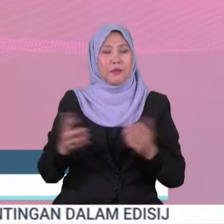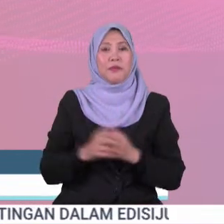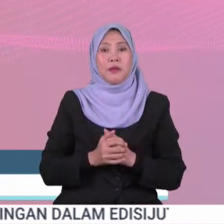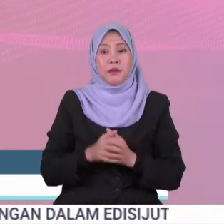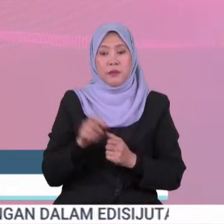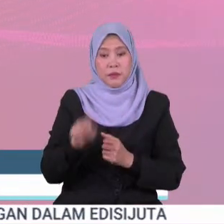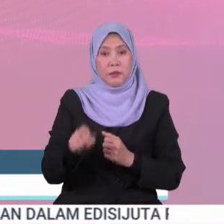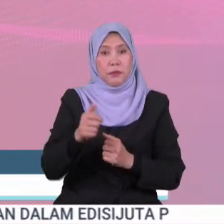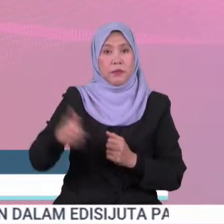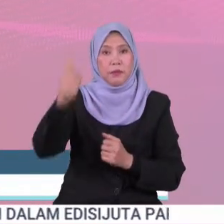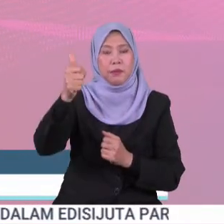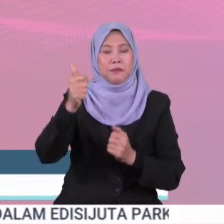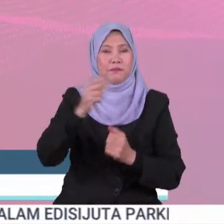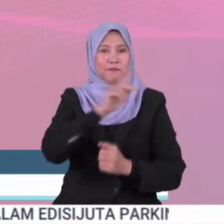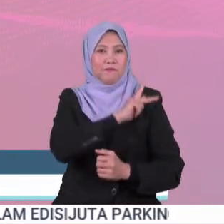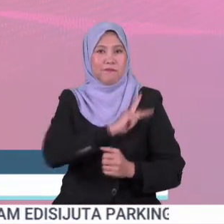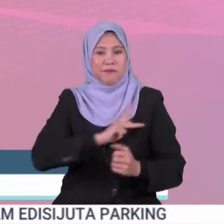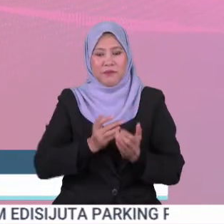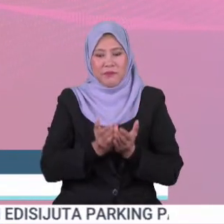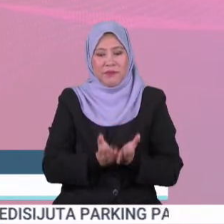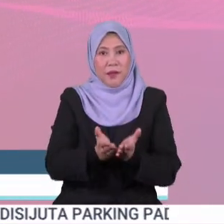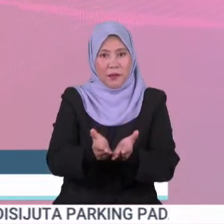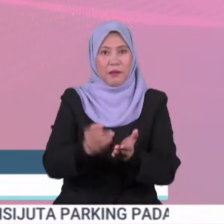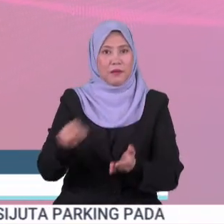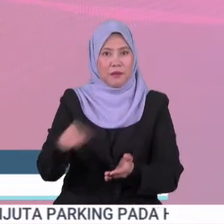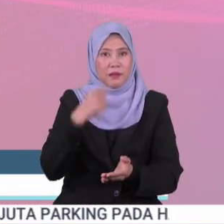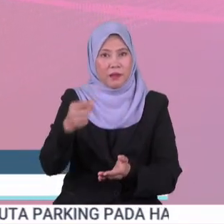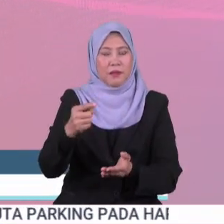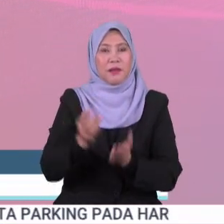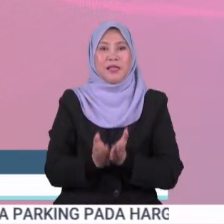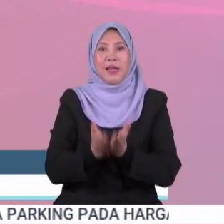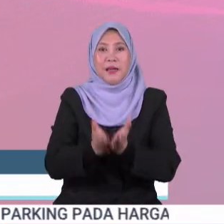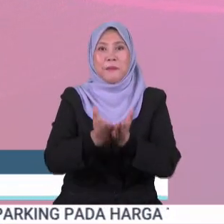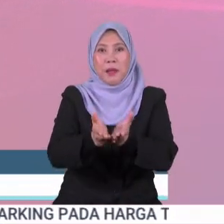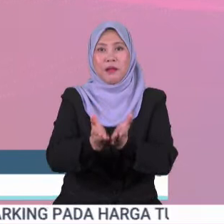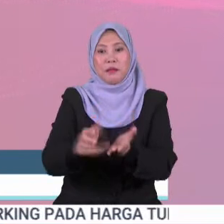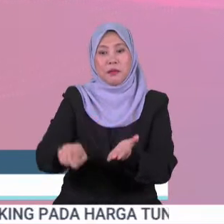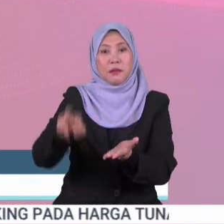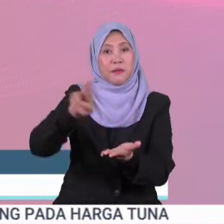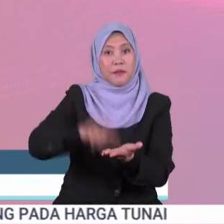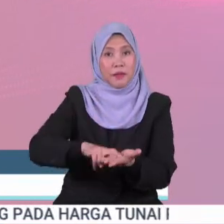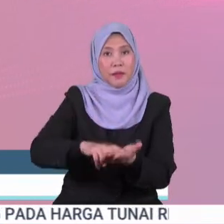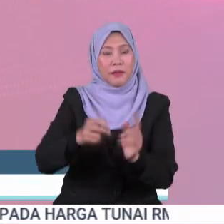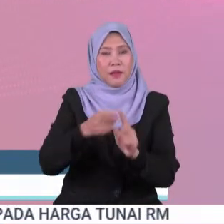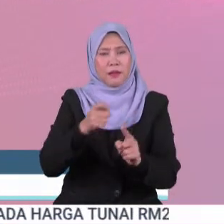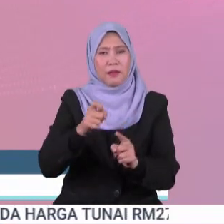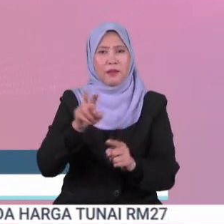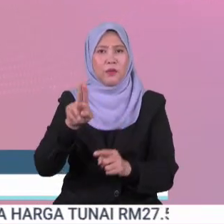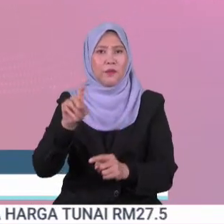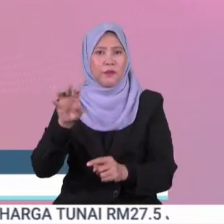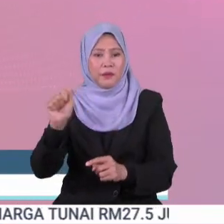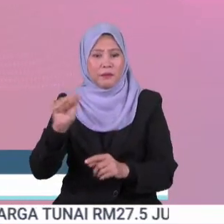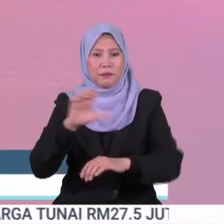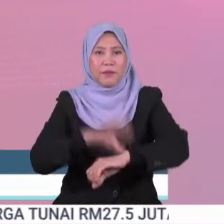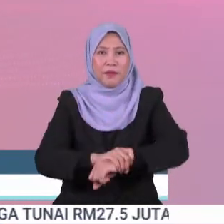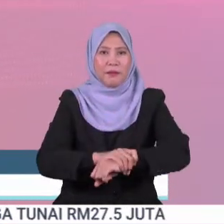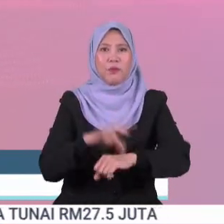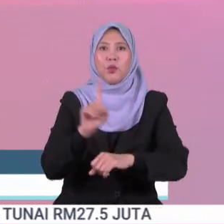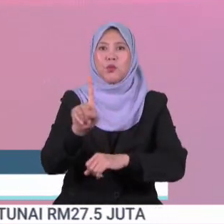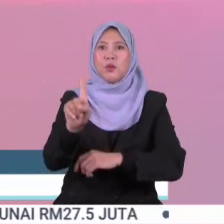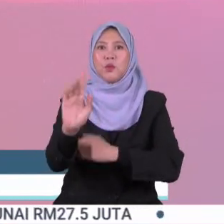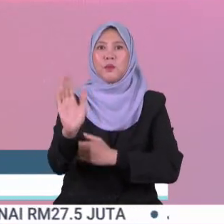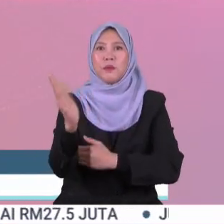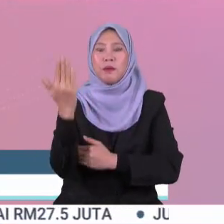Sedili, Komander Maritim Muhammad Najib Sam berkata, kapal pengangkut pertama yang berdaftar dari Monrovia ditahan pukul 1.30